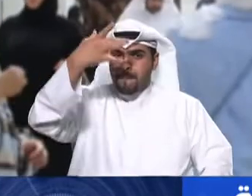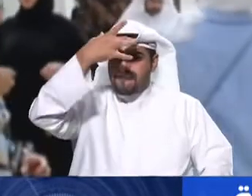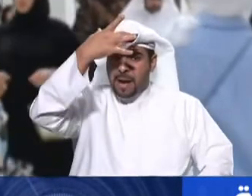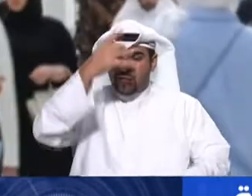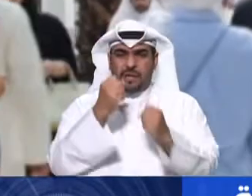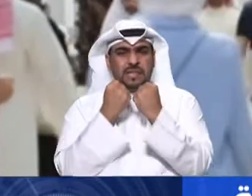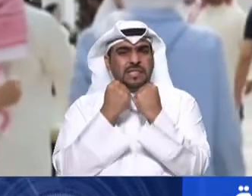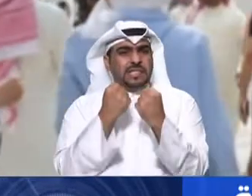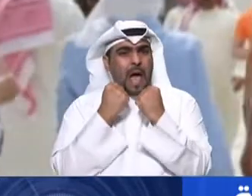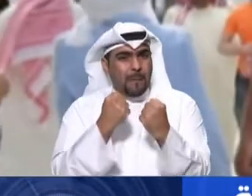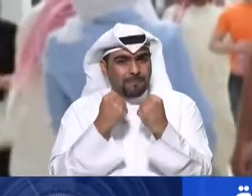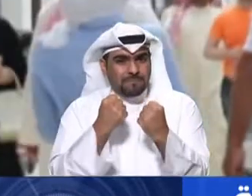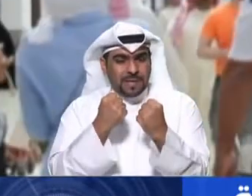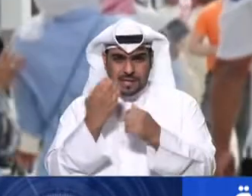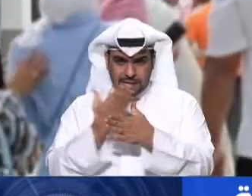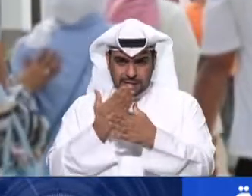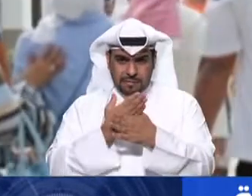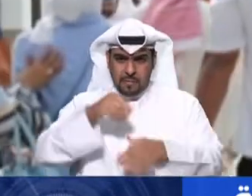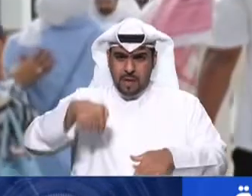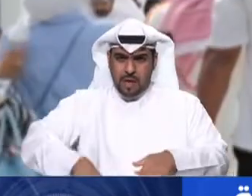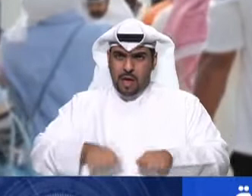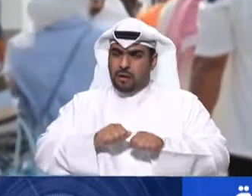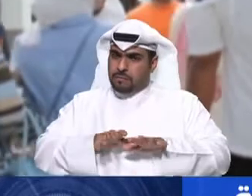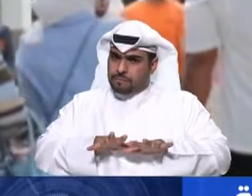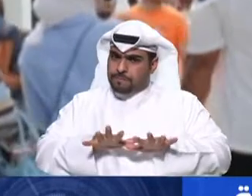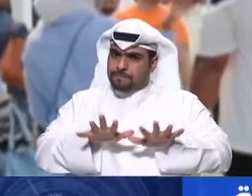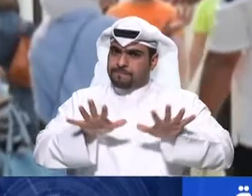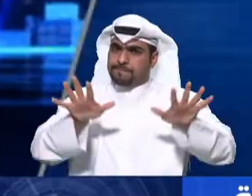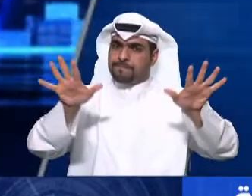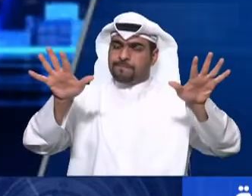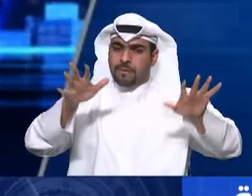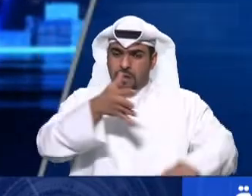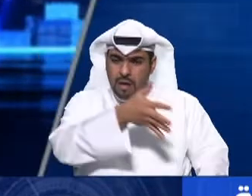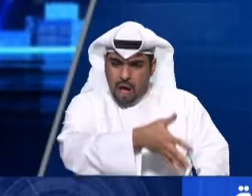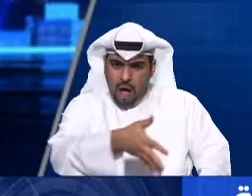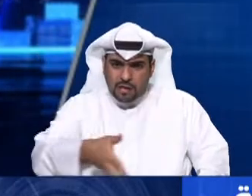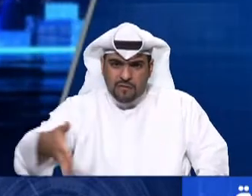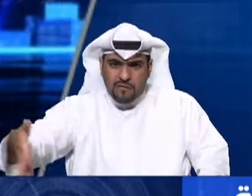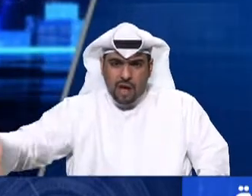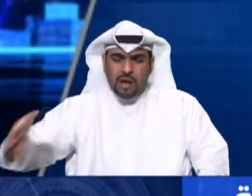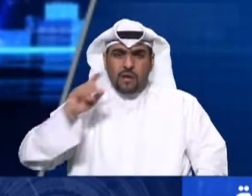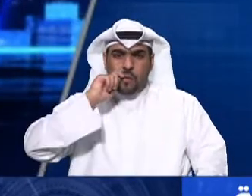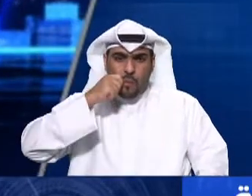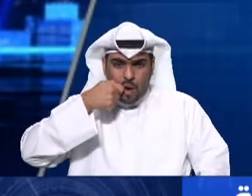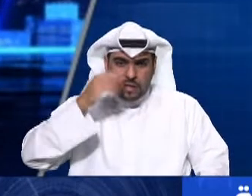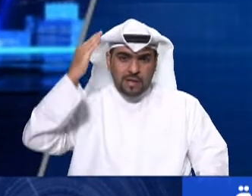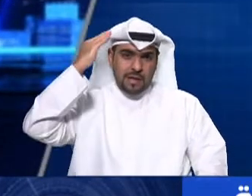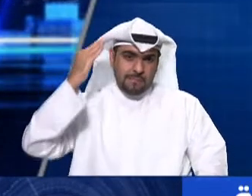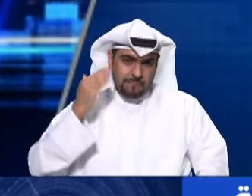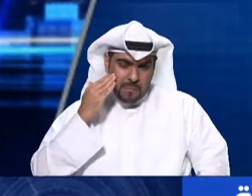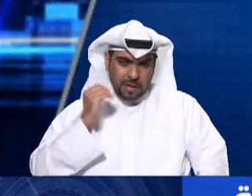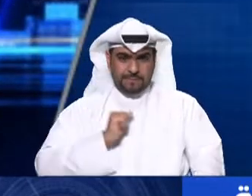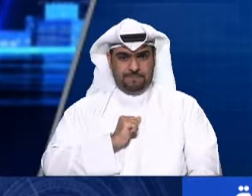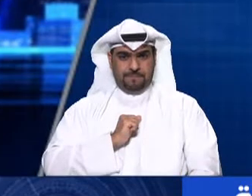السمنة الذي يسير بوتيرة متسارعة وبزيادة مستمرة، وتشير آخر الإحصائيات أن 40% من